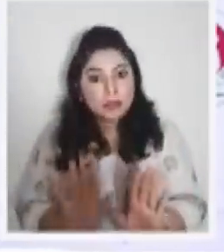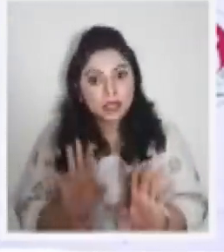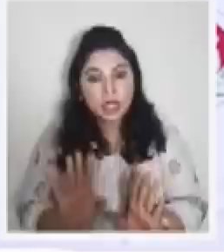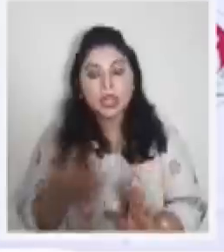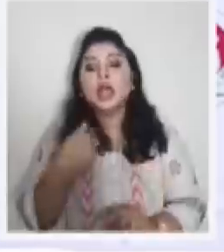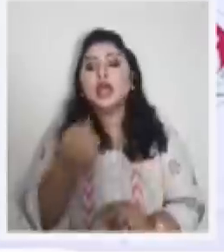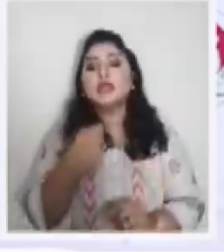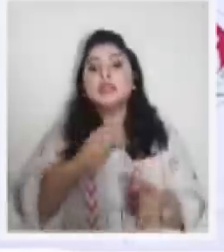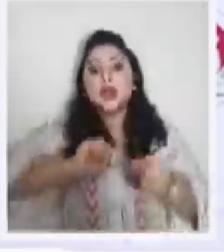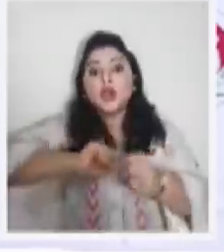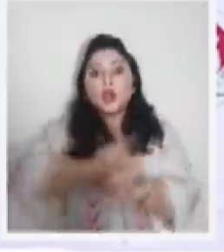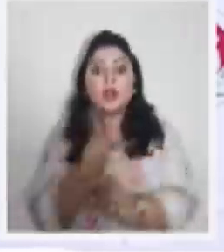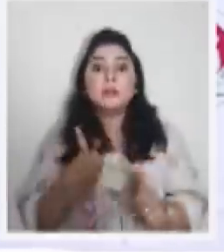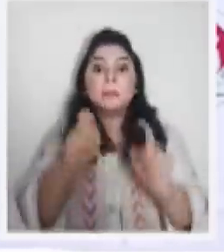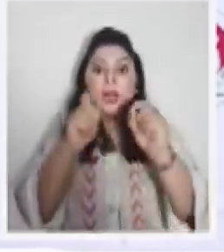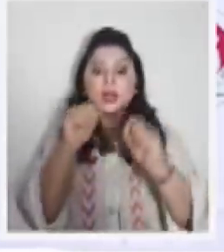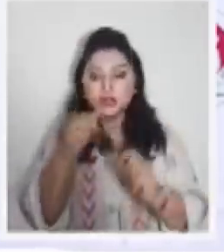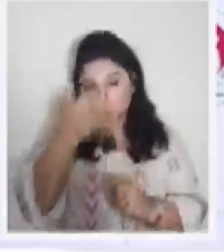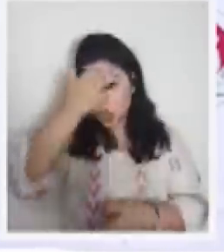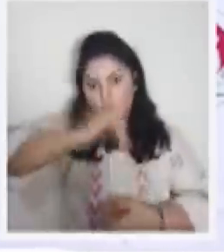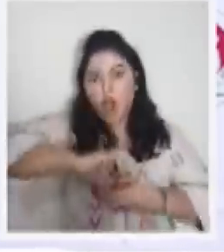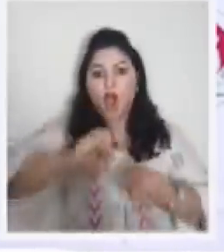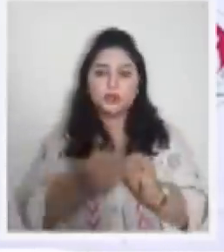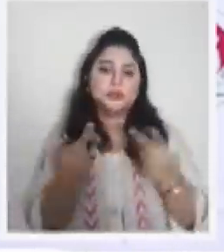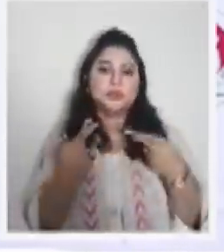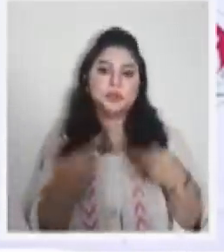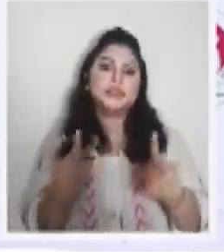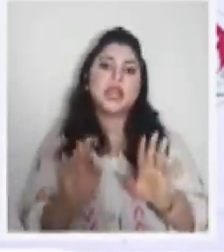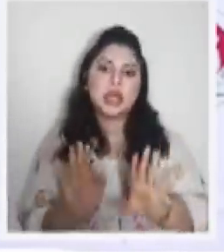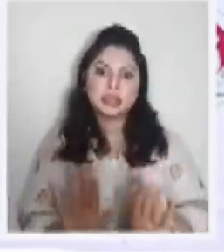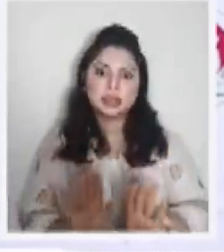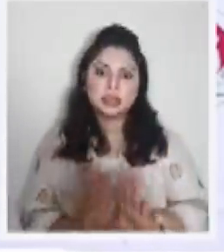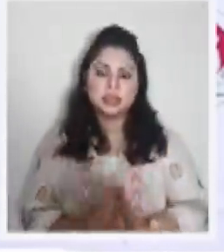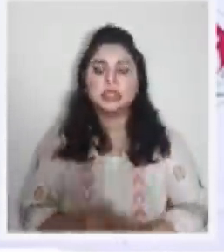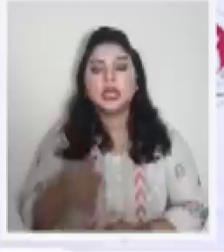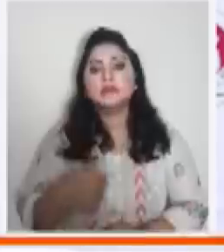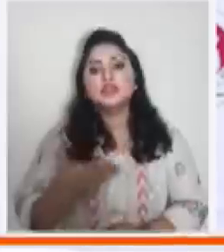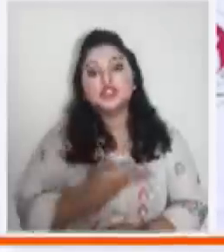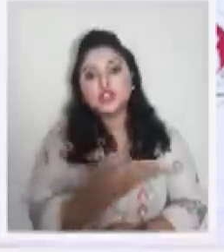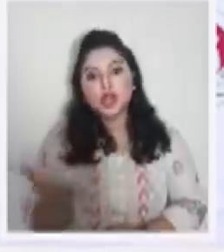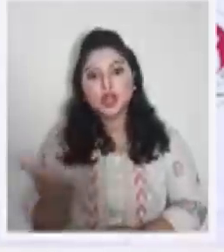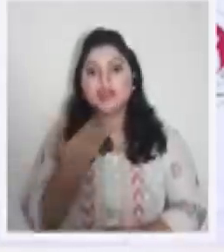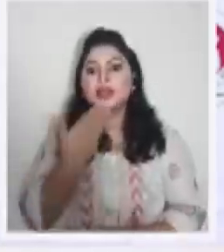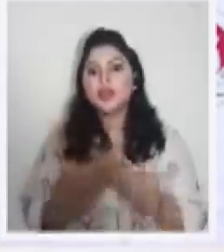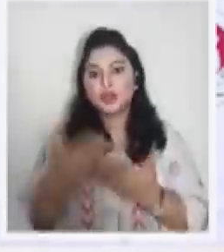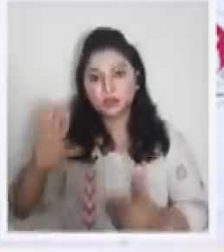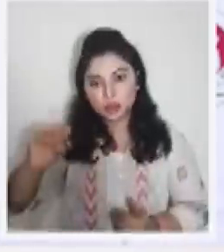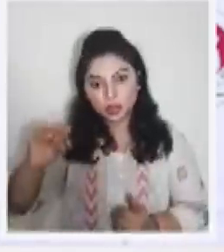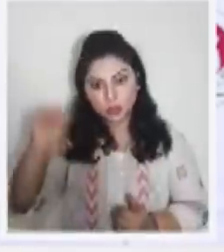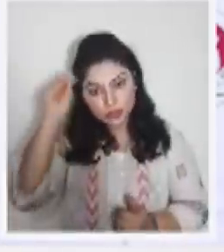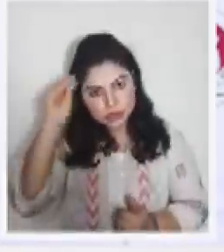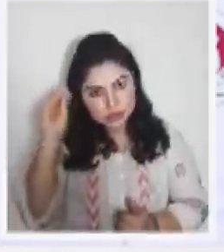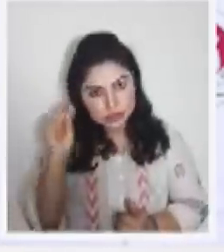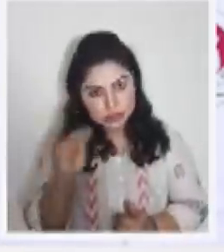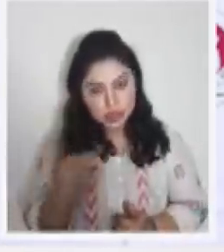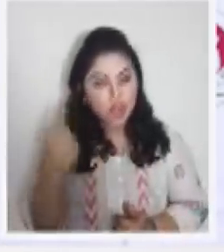এবং বিশেষভাবে সতর্ক থাকেন করোনা ভাইরাস থেকে, কারণ তাদের জন্য ঝুঁকি বেশি।